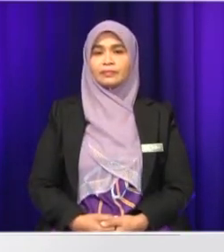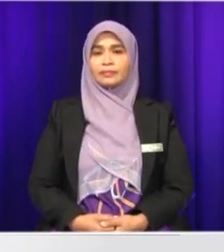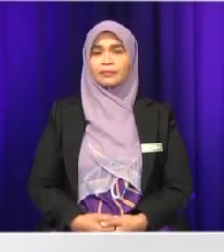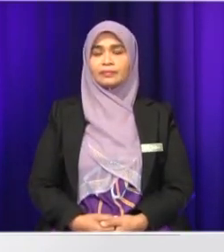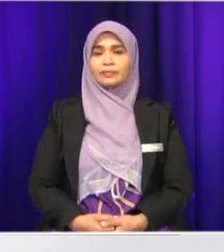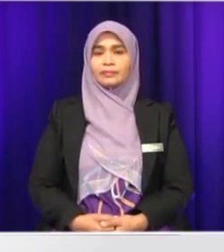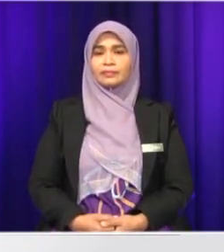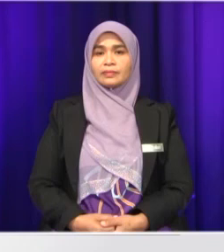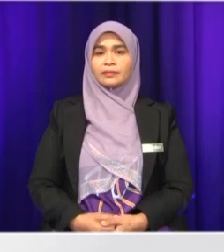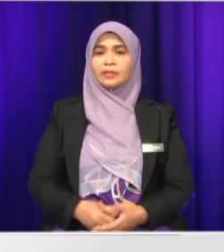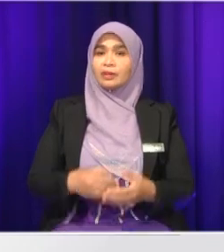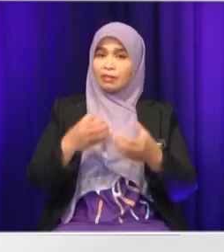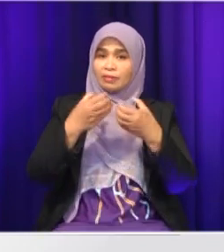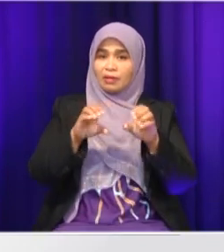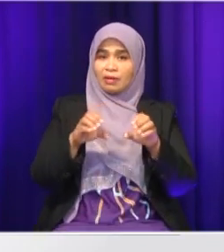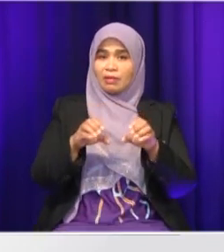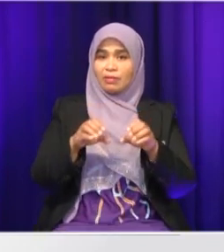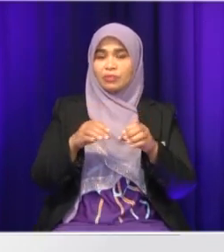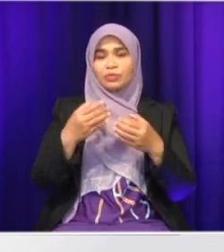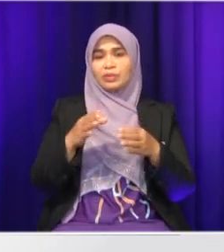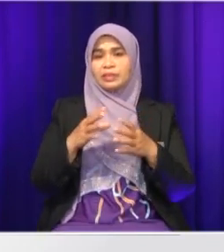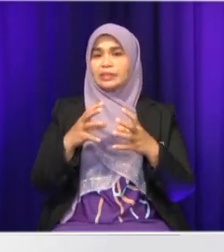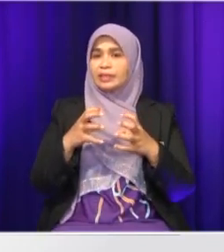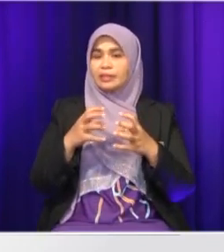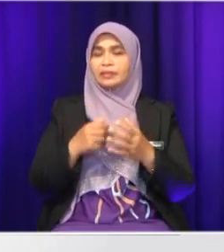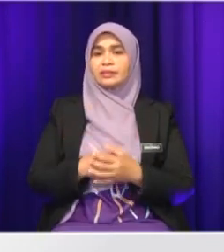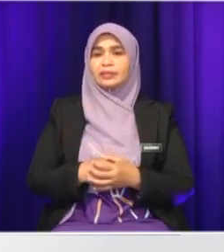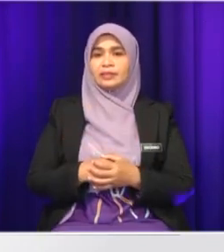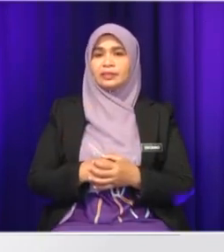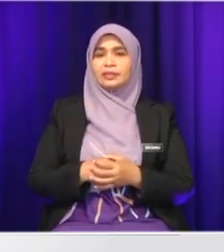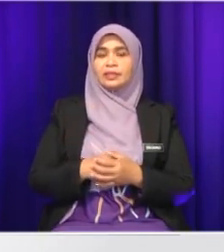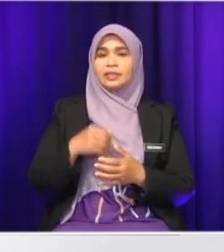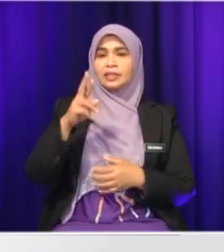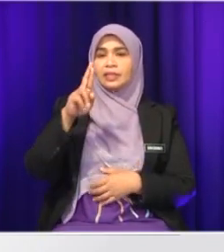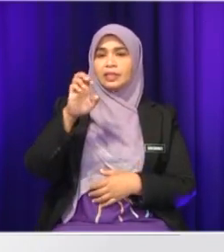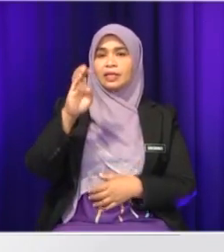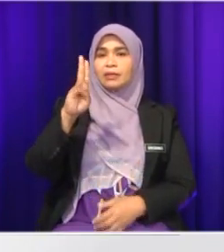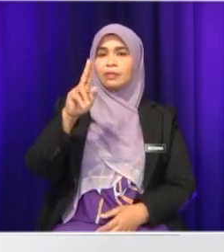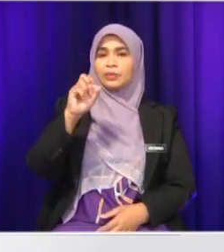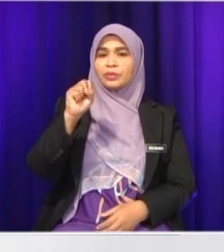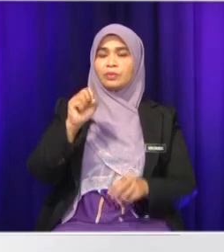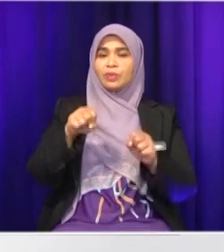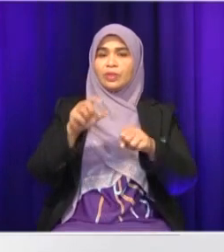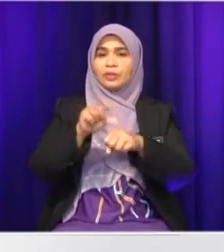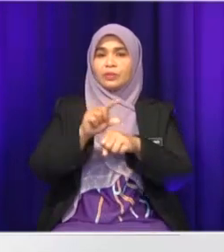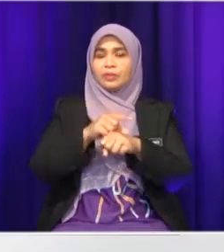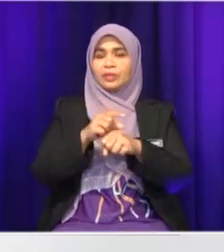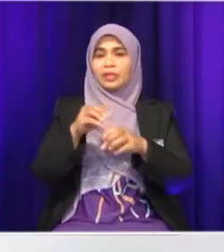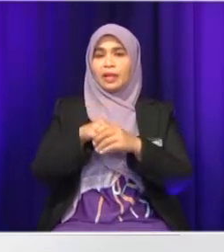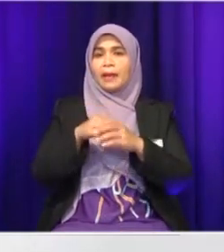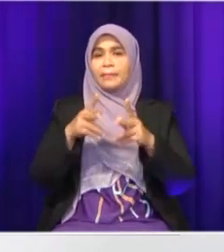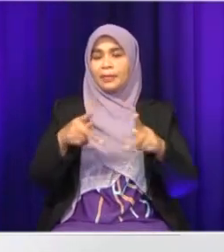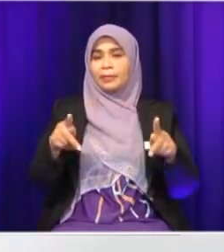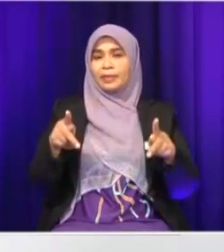mendidih mana telur kita dah agak keras lah merebus nih kita untuk berbagai-bagai bahan